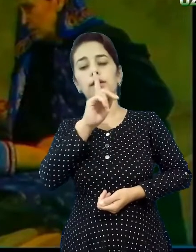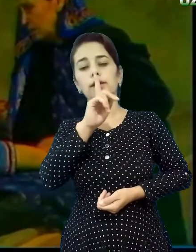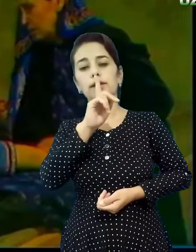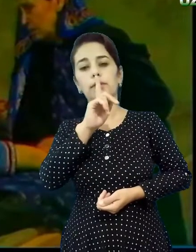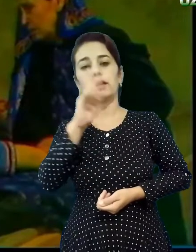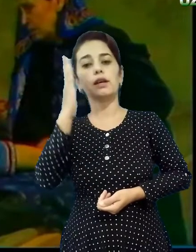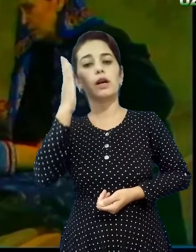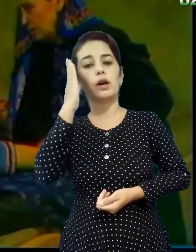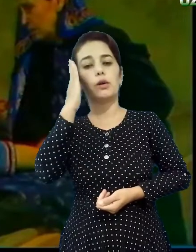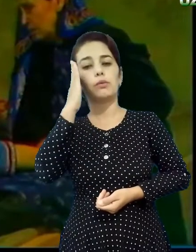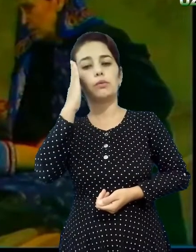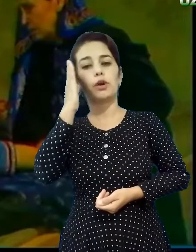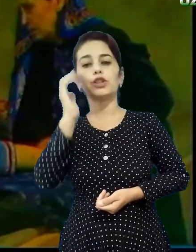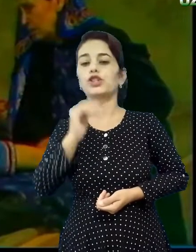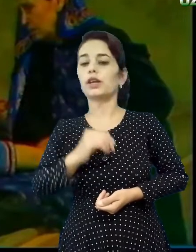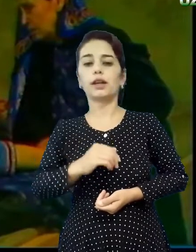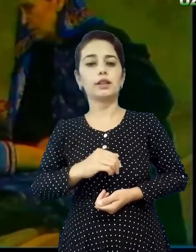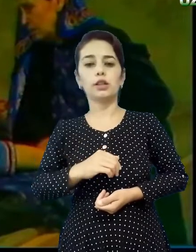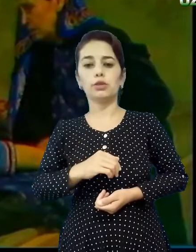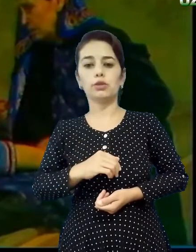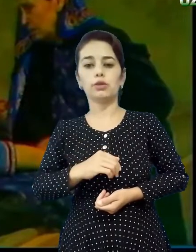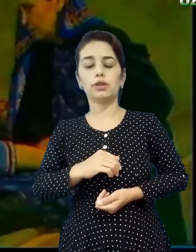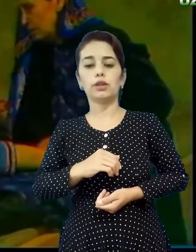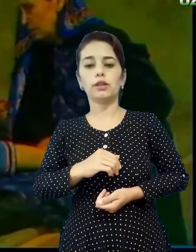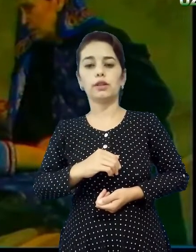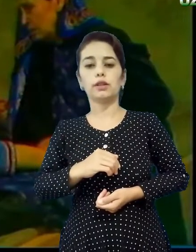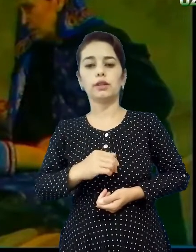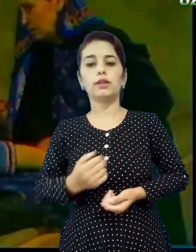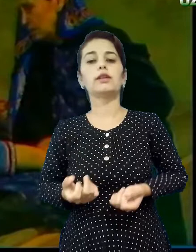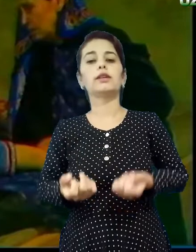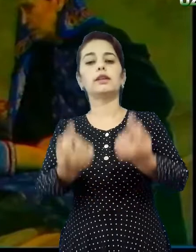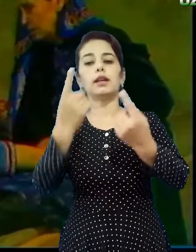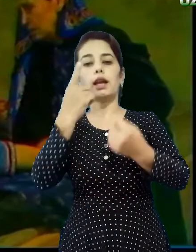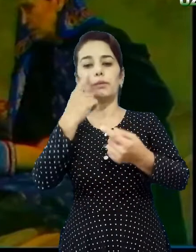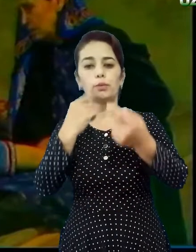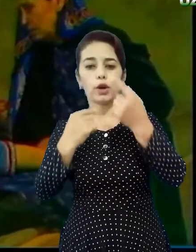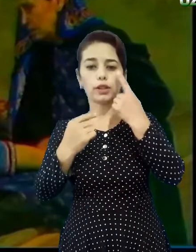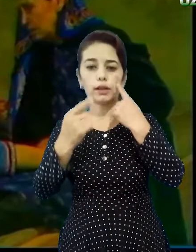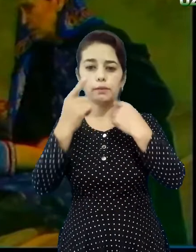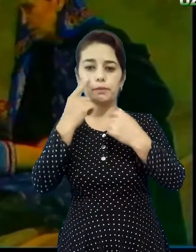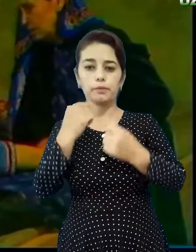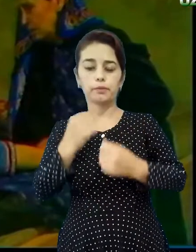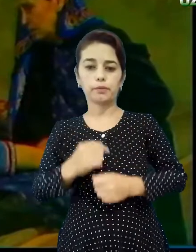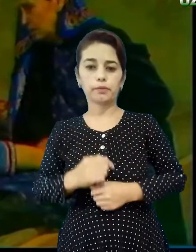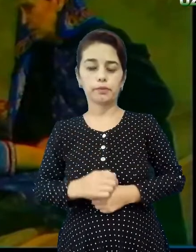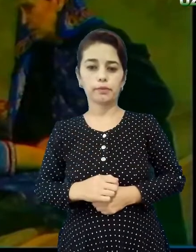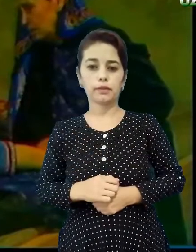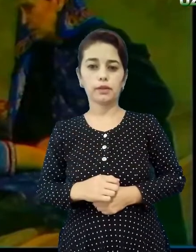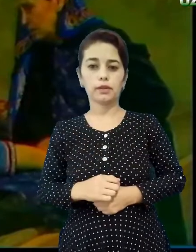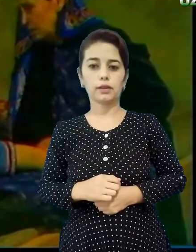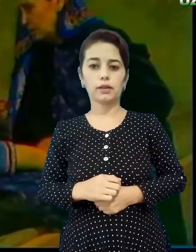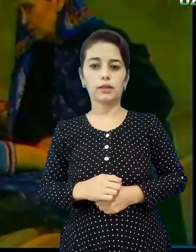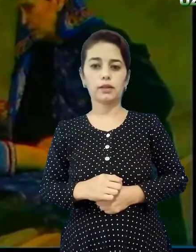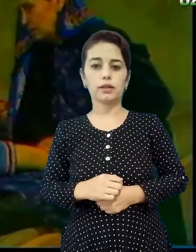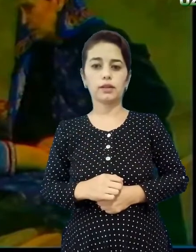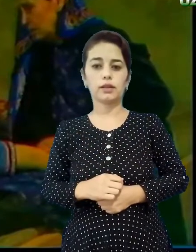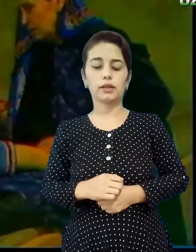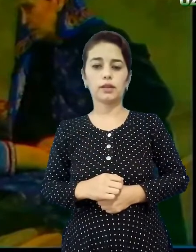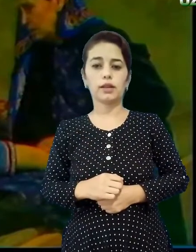Oyim indamay bosh chayqadi-yu yig'lab yubordi.